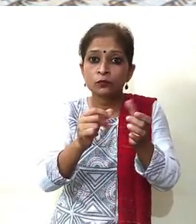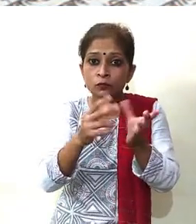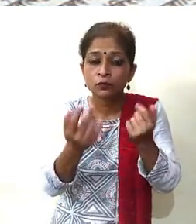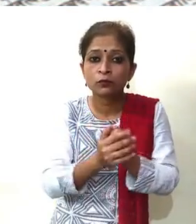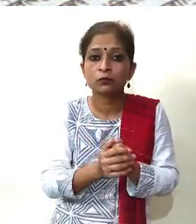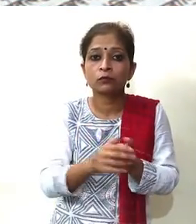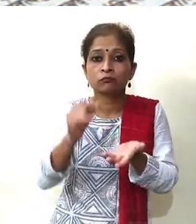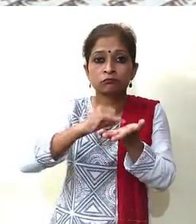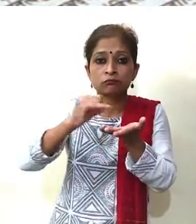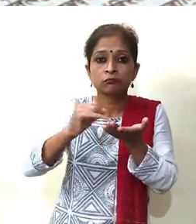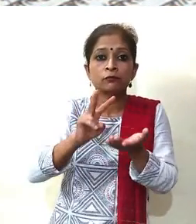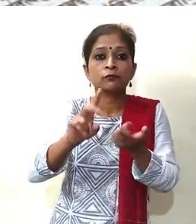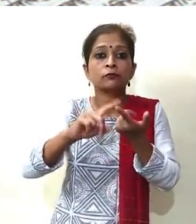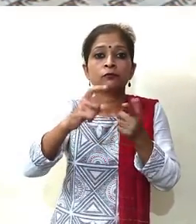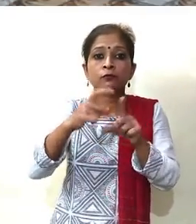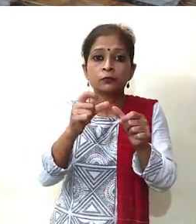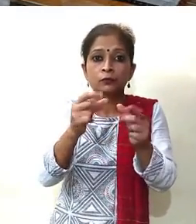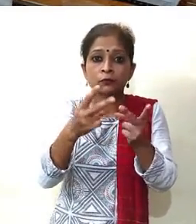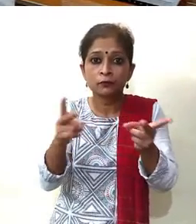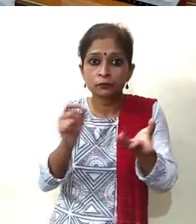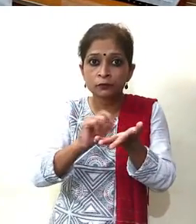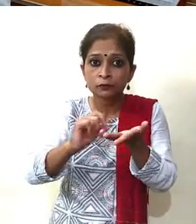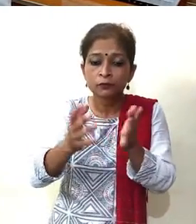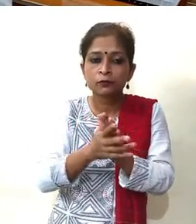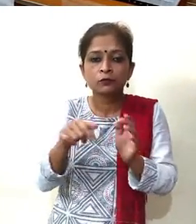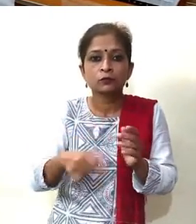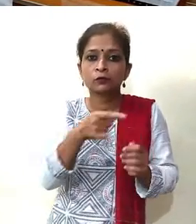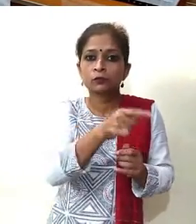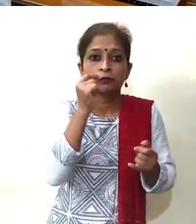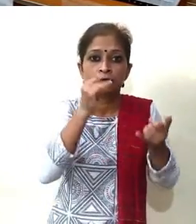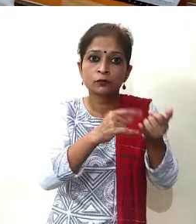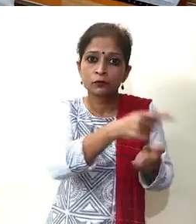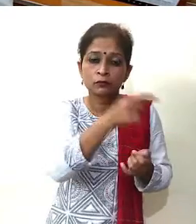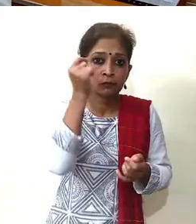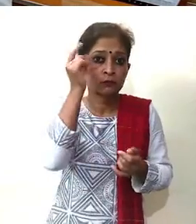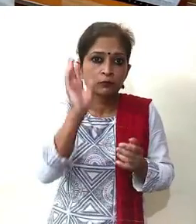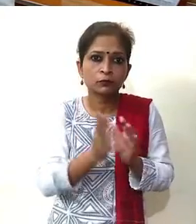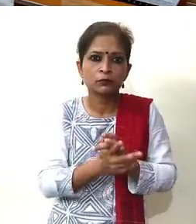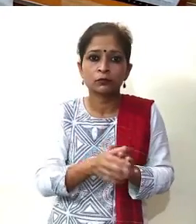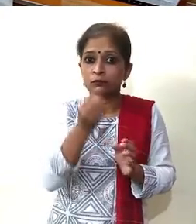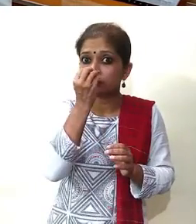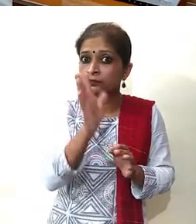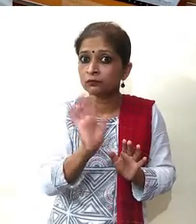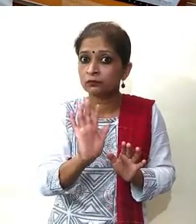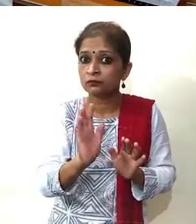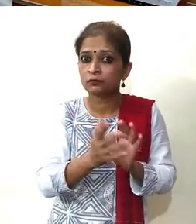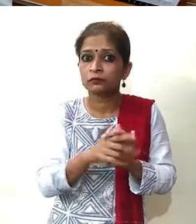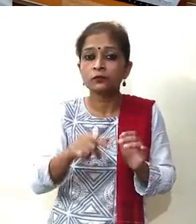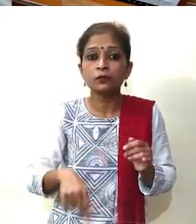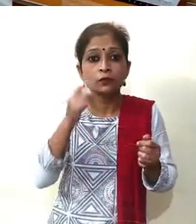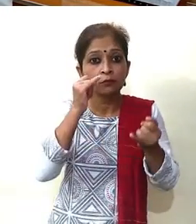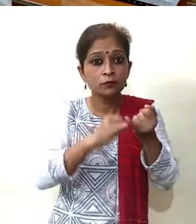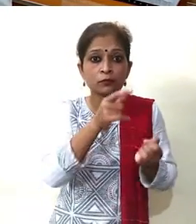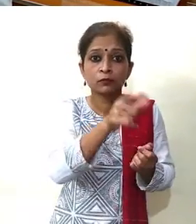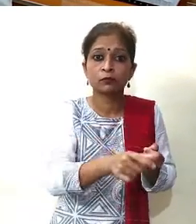हैं, वो वहां से विलुप्त हो जाते हैं। पर शंकराचार्य जान जाते हैं चीज इतना आसान नहीं है। शंकराचार्य जैसे